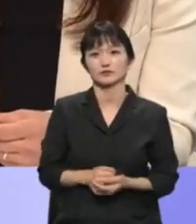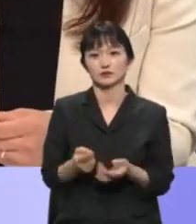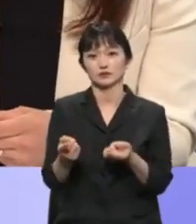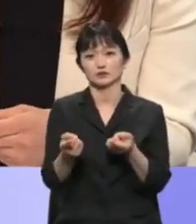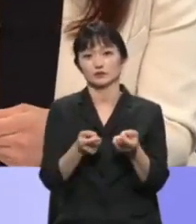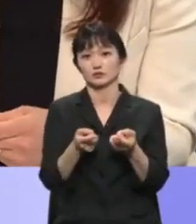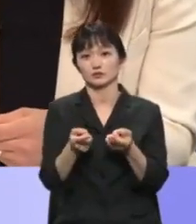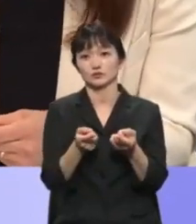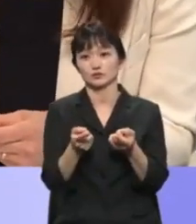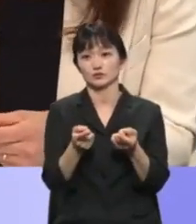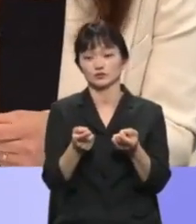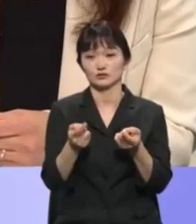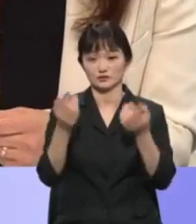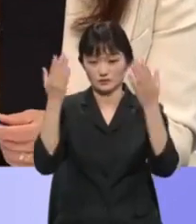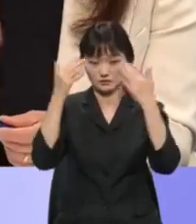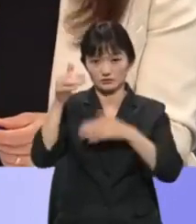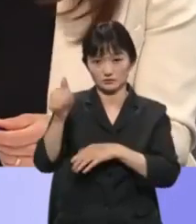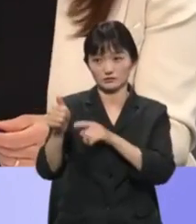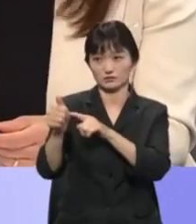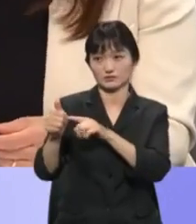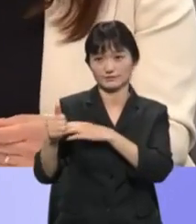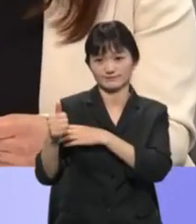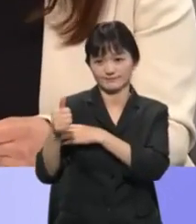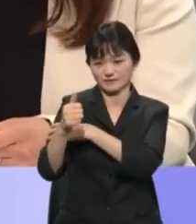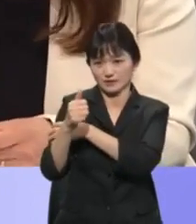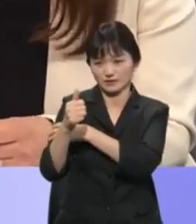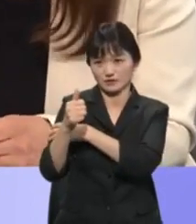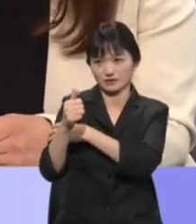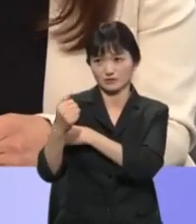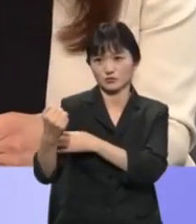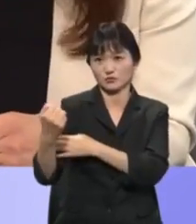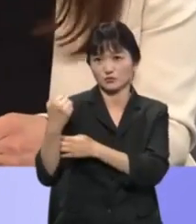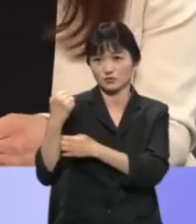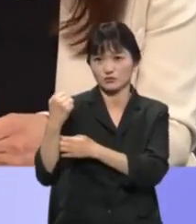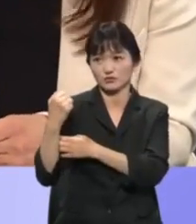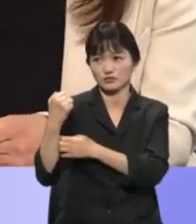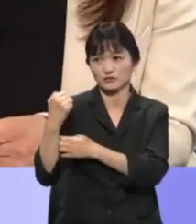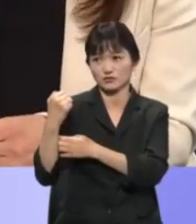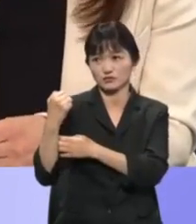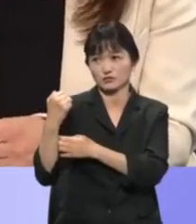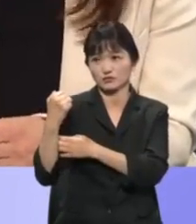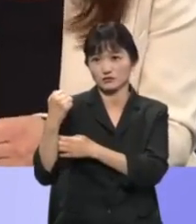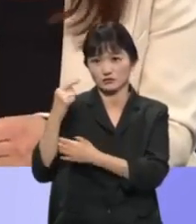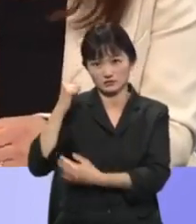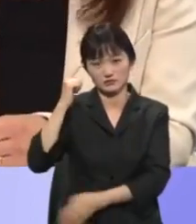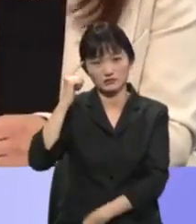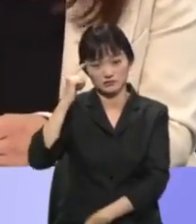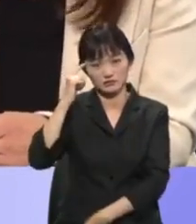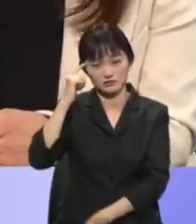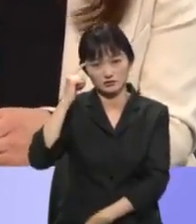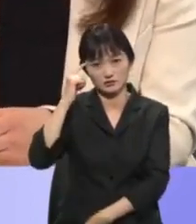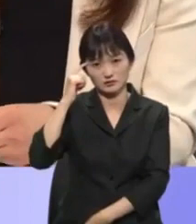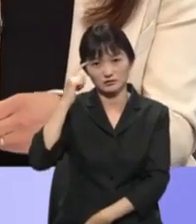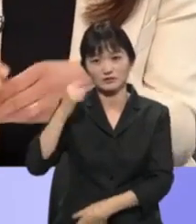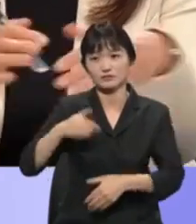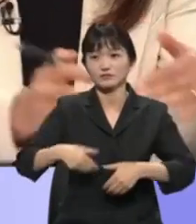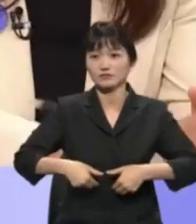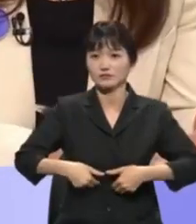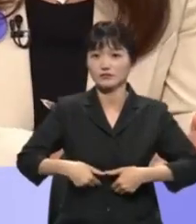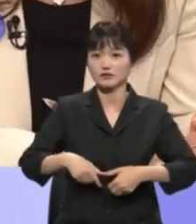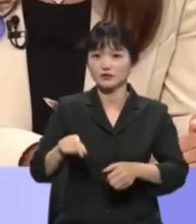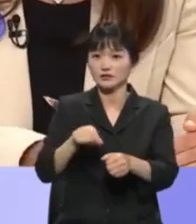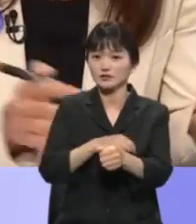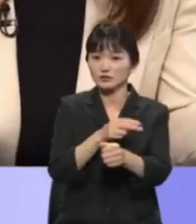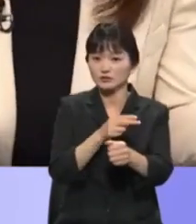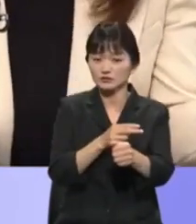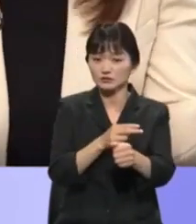한편으론 학교장의 어떤 재량권이라든지 권한이라든지 이런 부분도 조금은 고려가 되어야 되지 않나 그래서 이걸 오로지